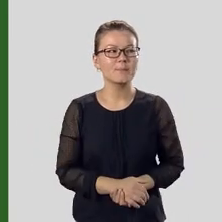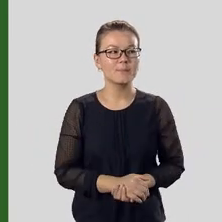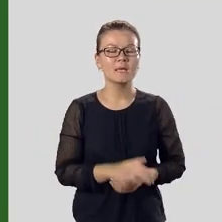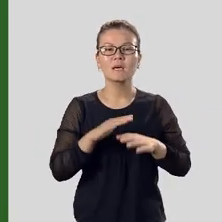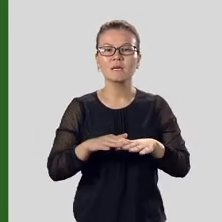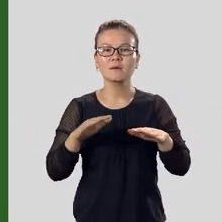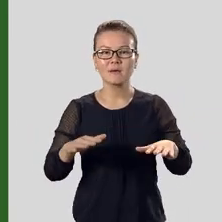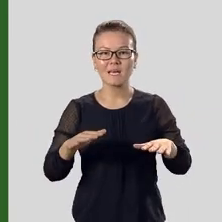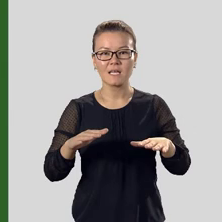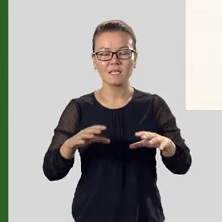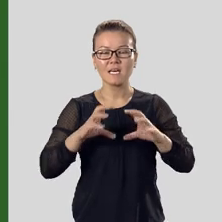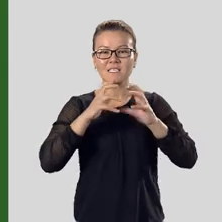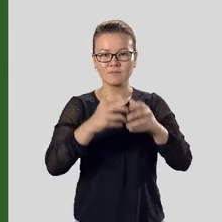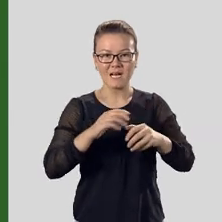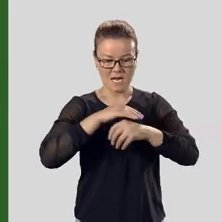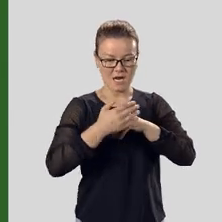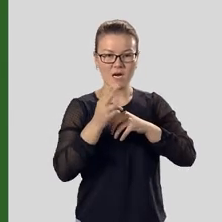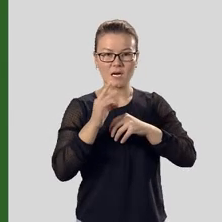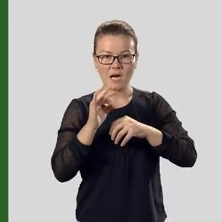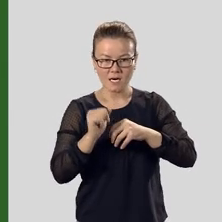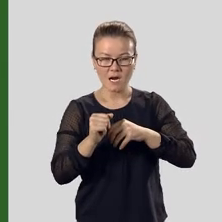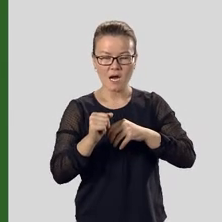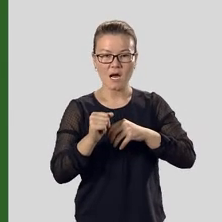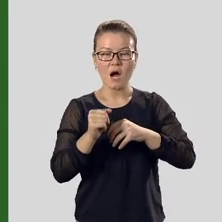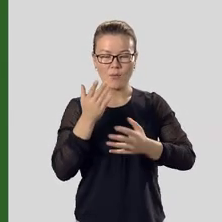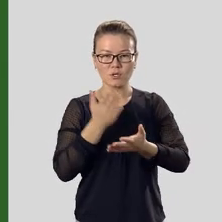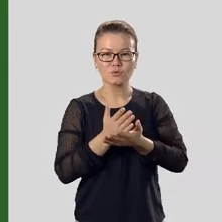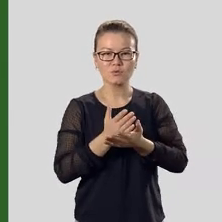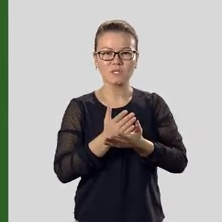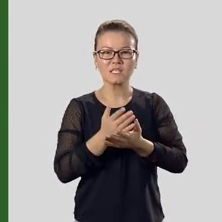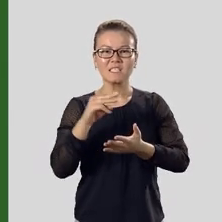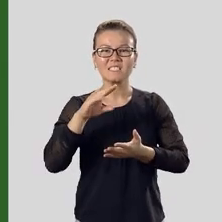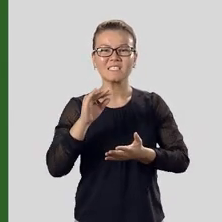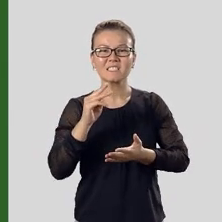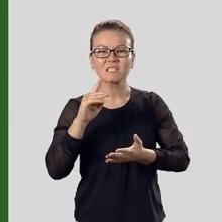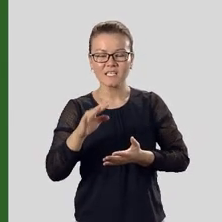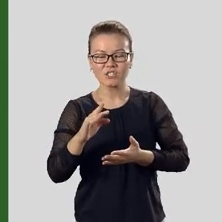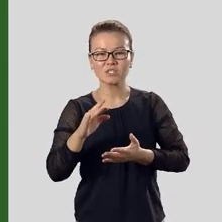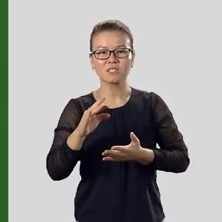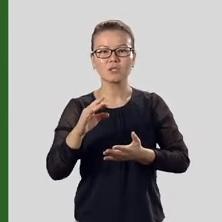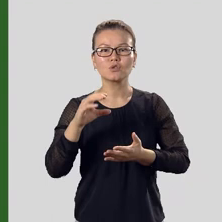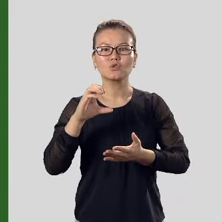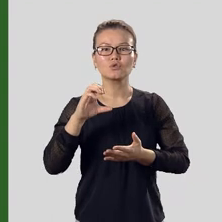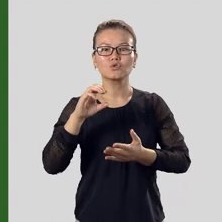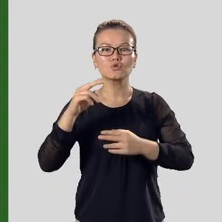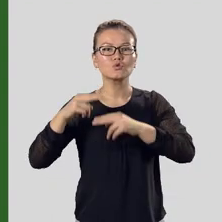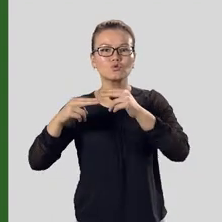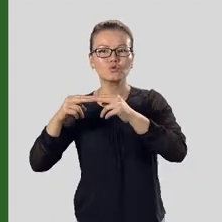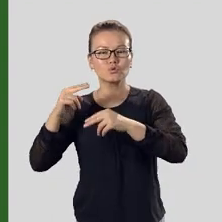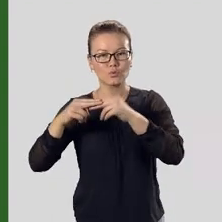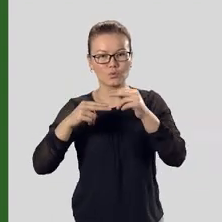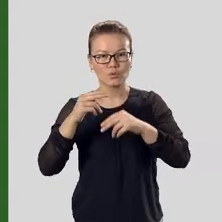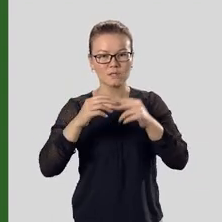Ребята, земная кора образует две совершенно разные тектонические структуры – платформы